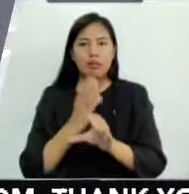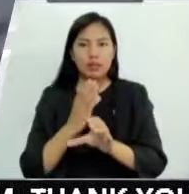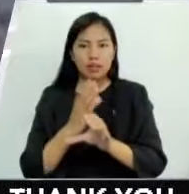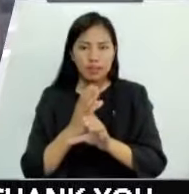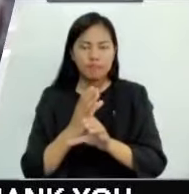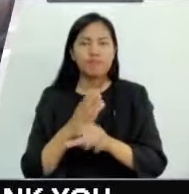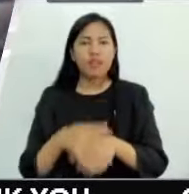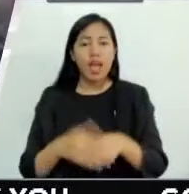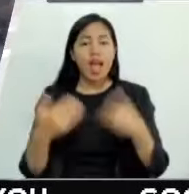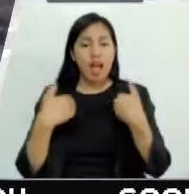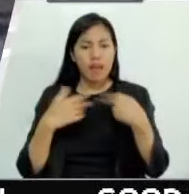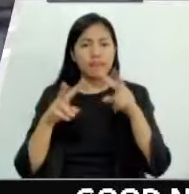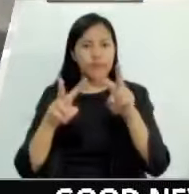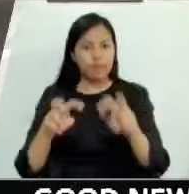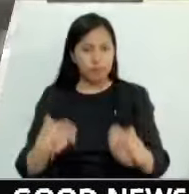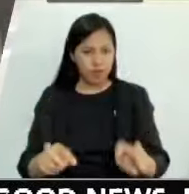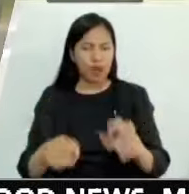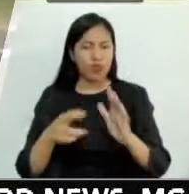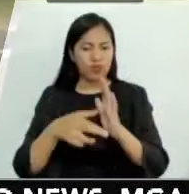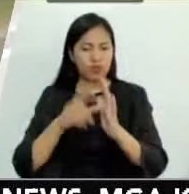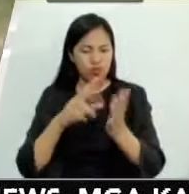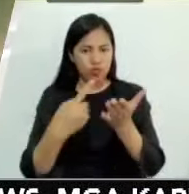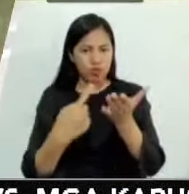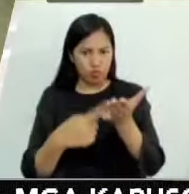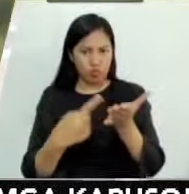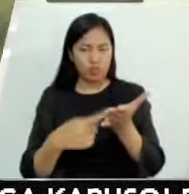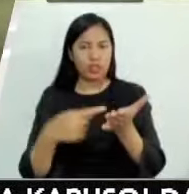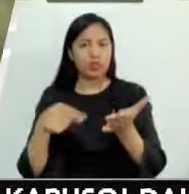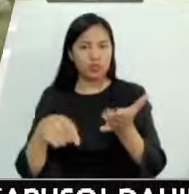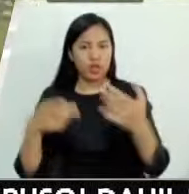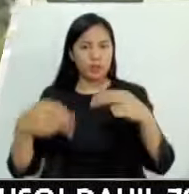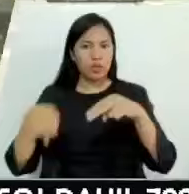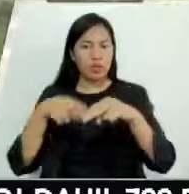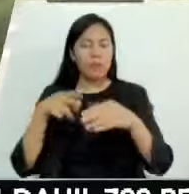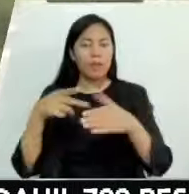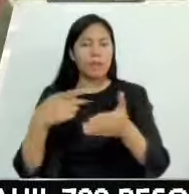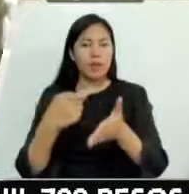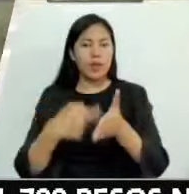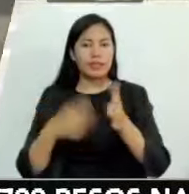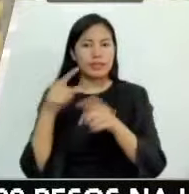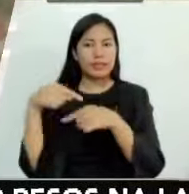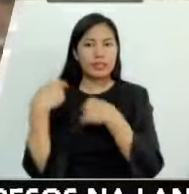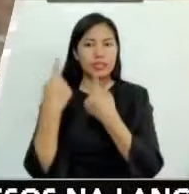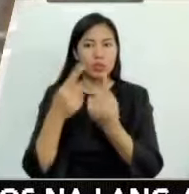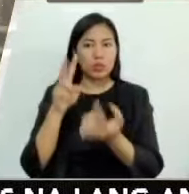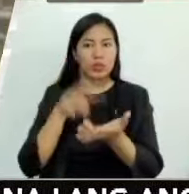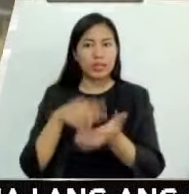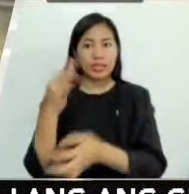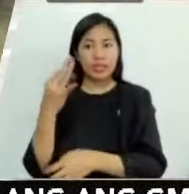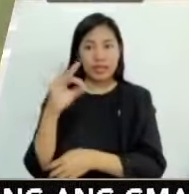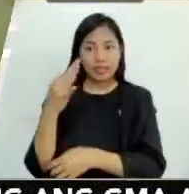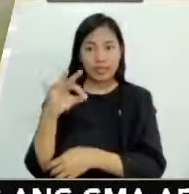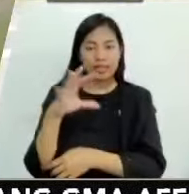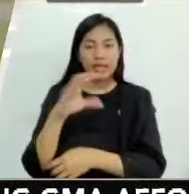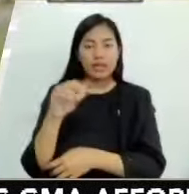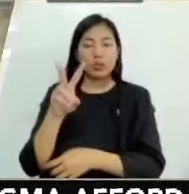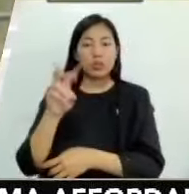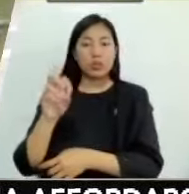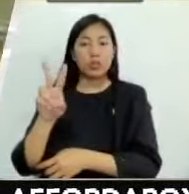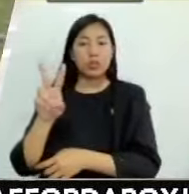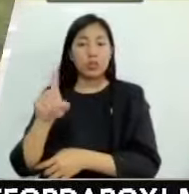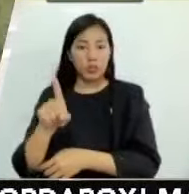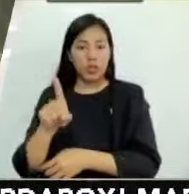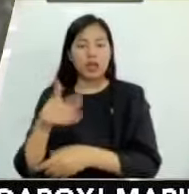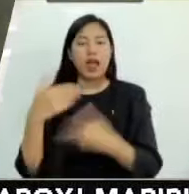ng inaprubahang periodic adjustments sa NLEX mula pa noong 2019 at 2021. Hinati raw yan sa dalawang tranches para na rin